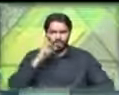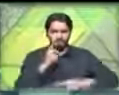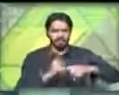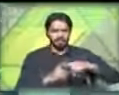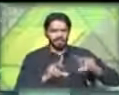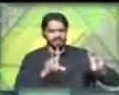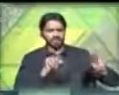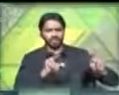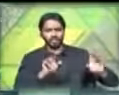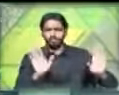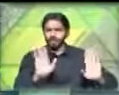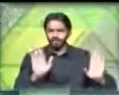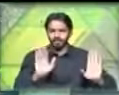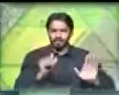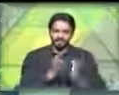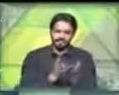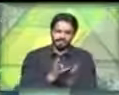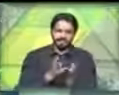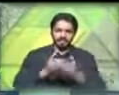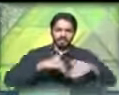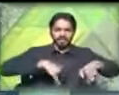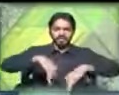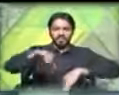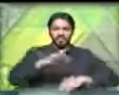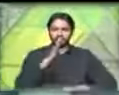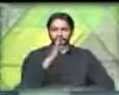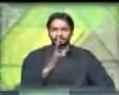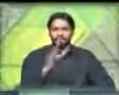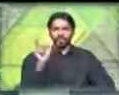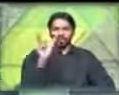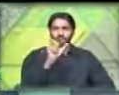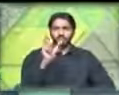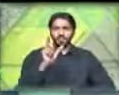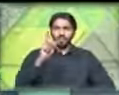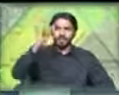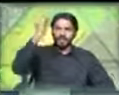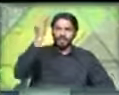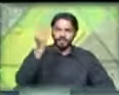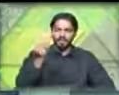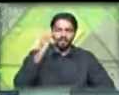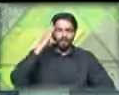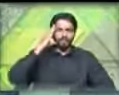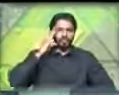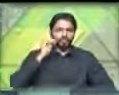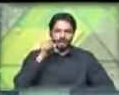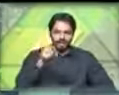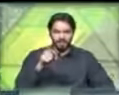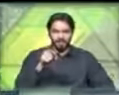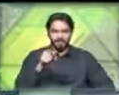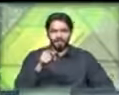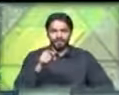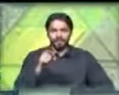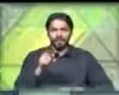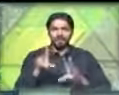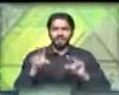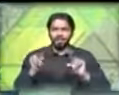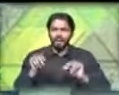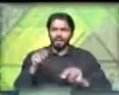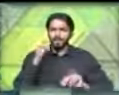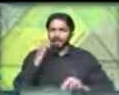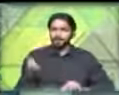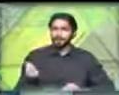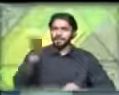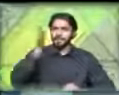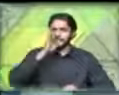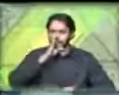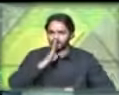الضالين، ويسلك طريق الذين أنعم الله عليهم من النبيين